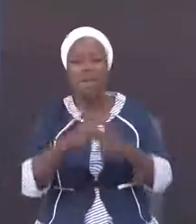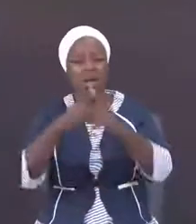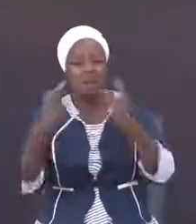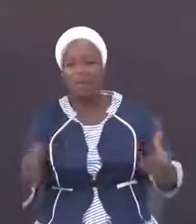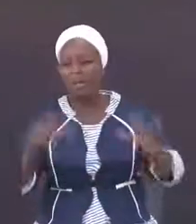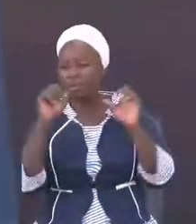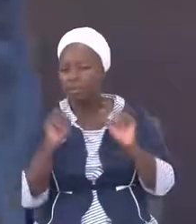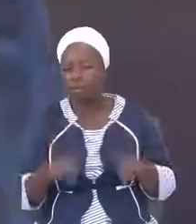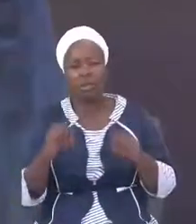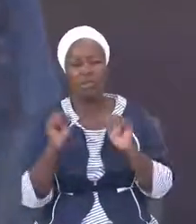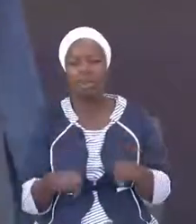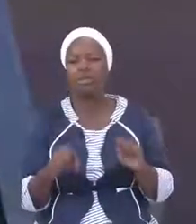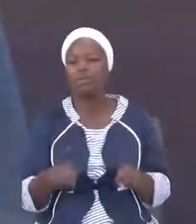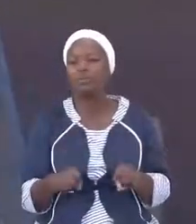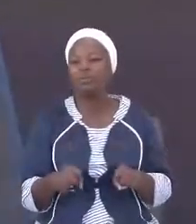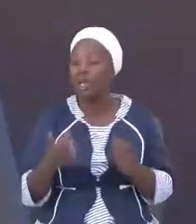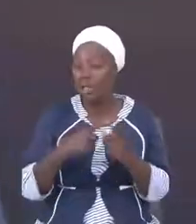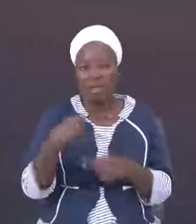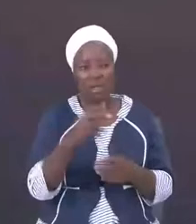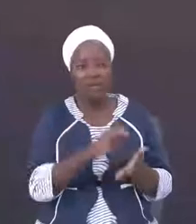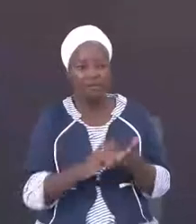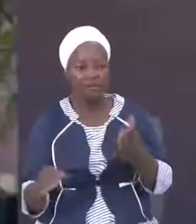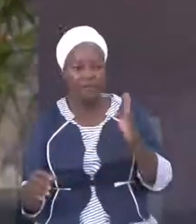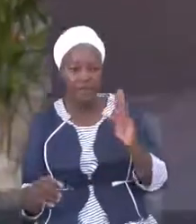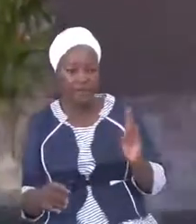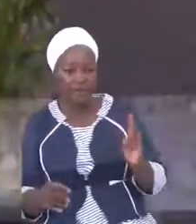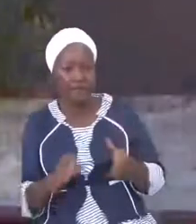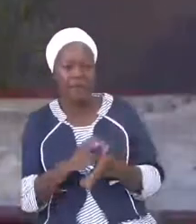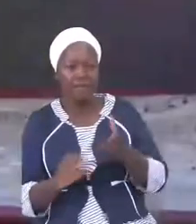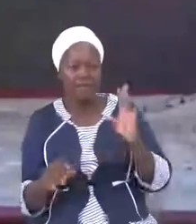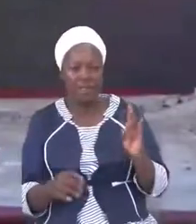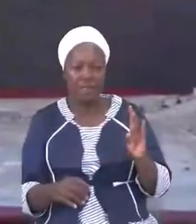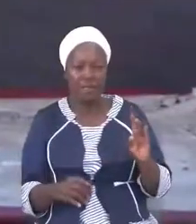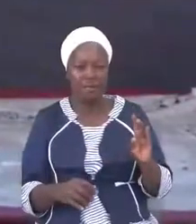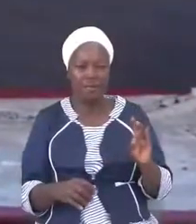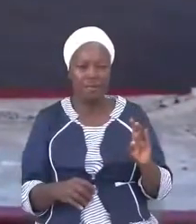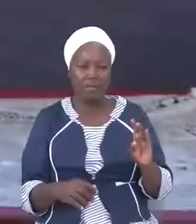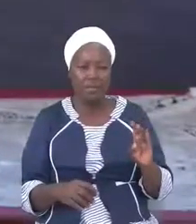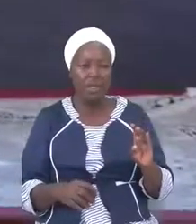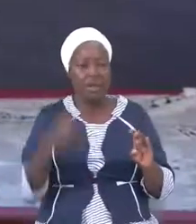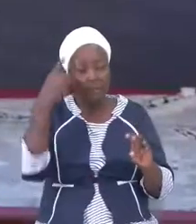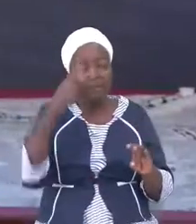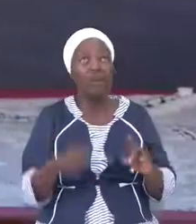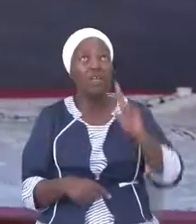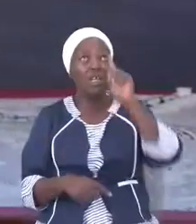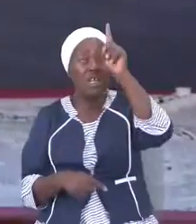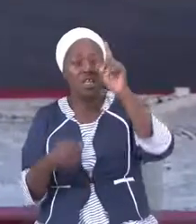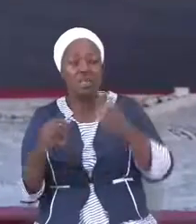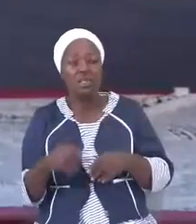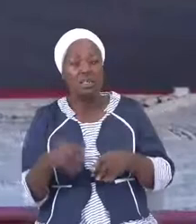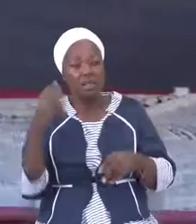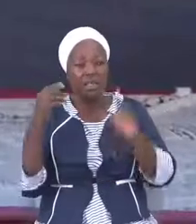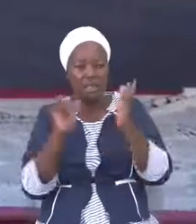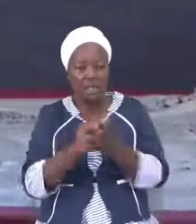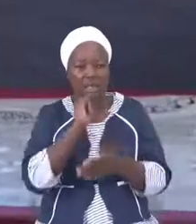notre sainteté de cœur au travers de lui, serait de grandes possibilités. Et le verset 7 dit, car